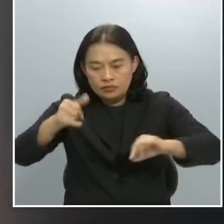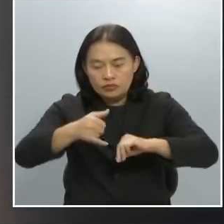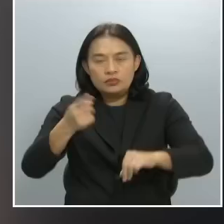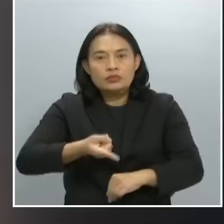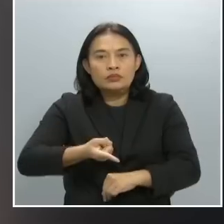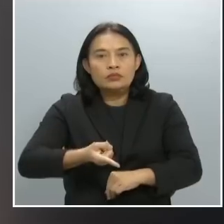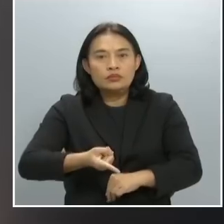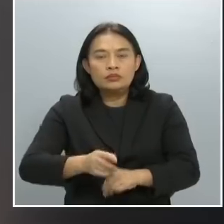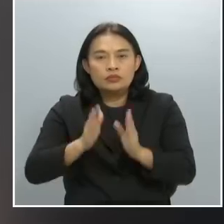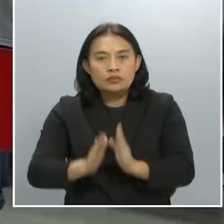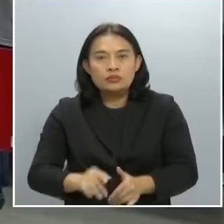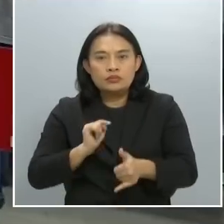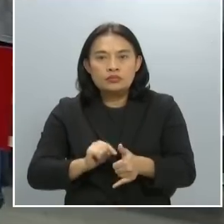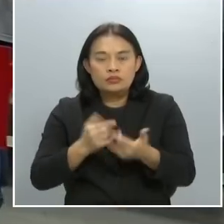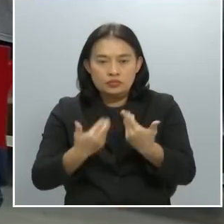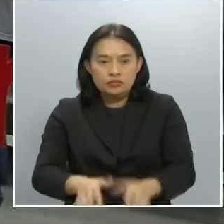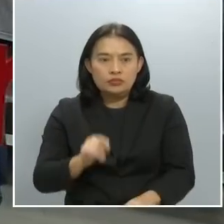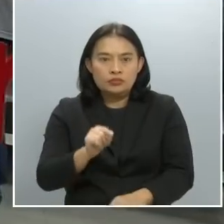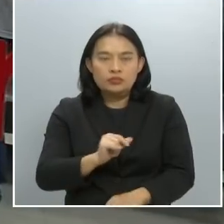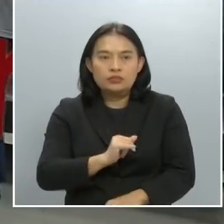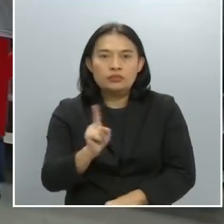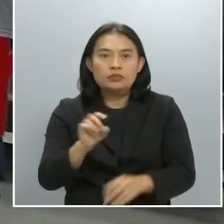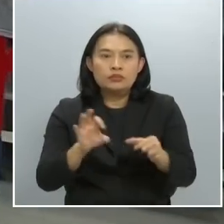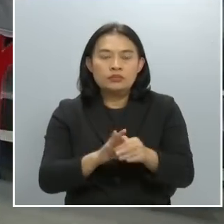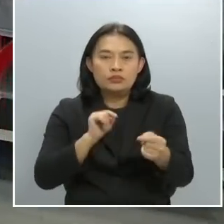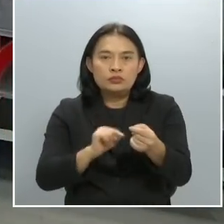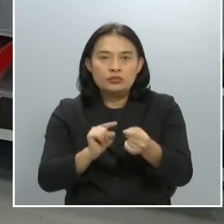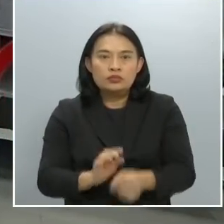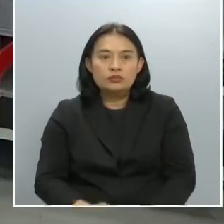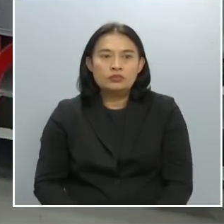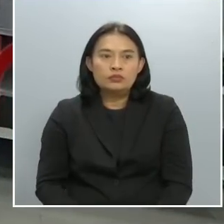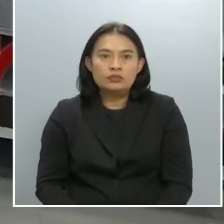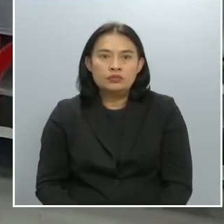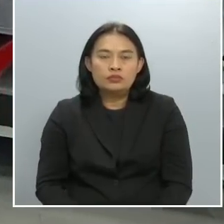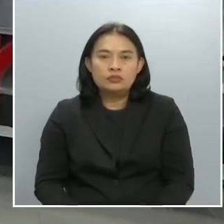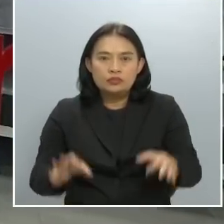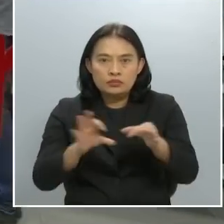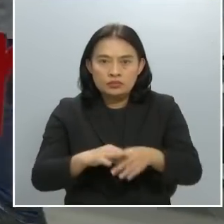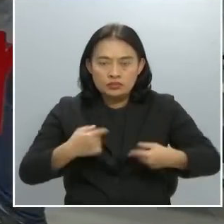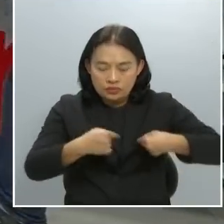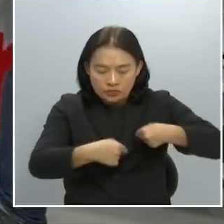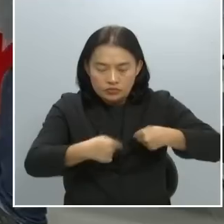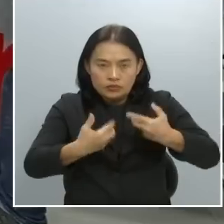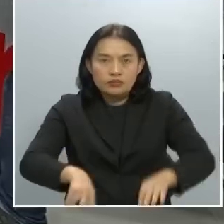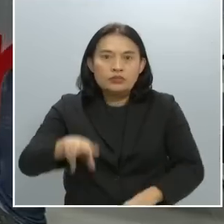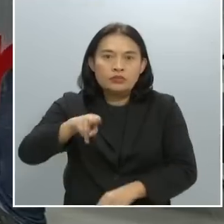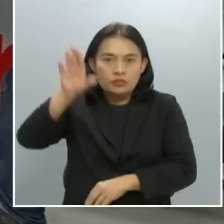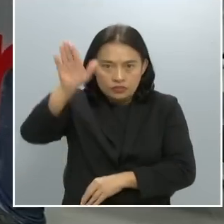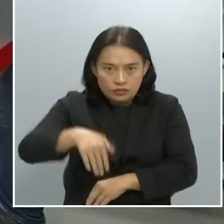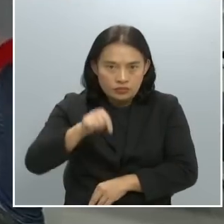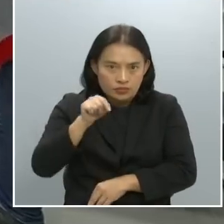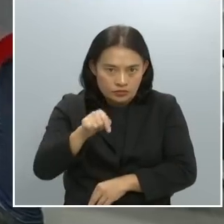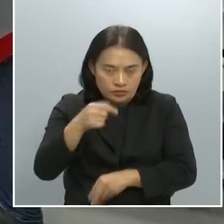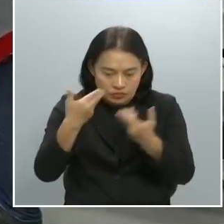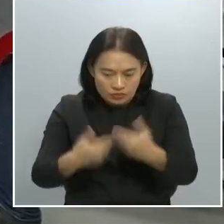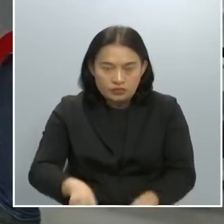ช่างสักคนนี้ตัดสินใจไปให้ช่างสักสักให้สักที่ใต้ร่มผ้าให้แฟนไปเป็นเพื่อนด้วยช่างสักเนี่ยไม่ให้